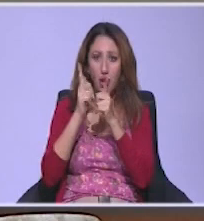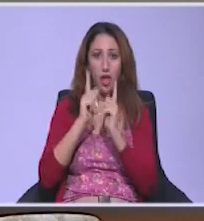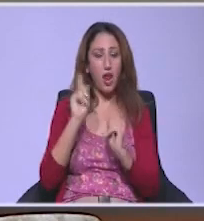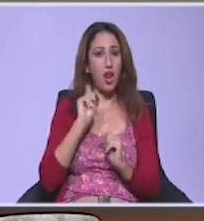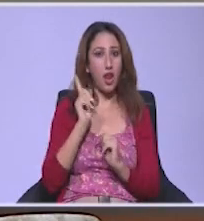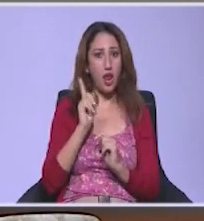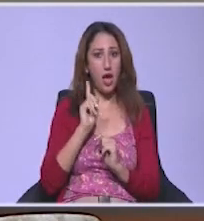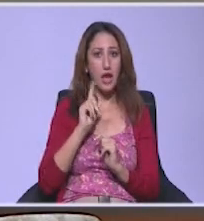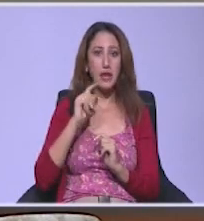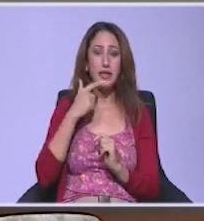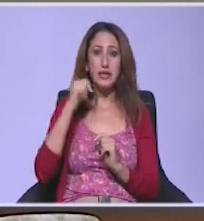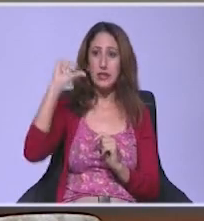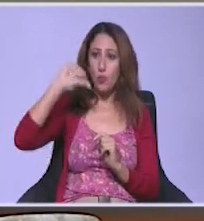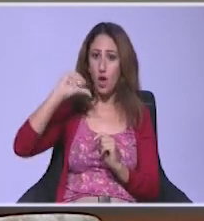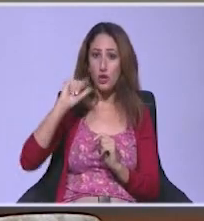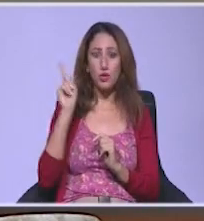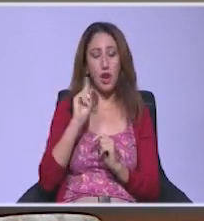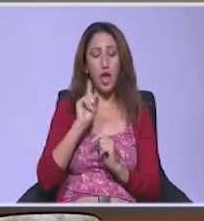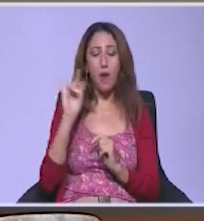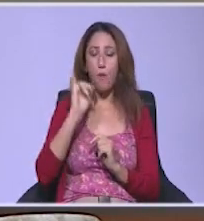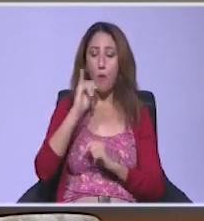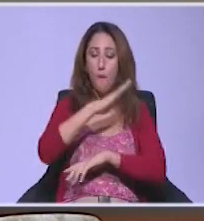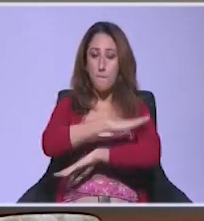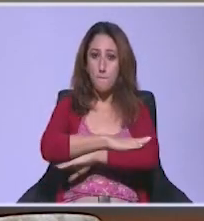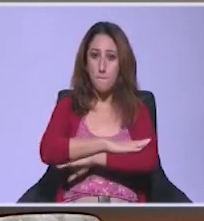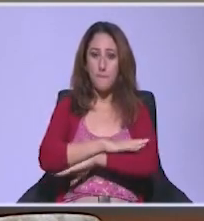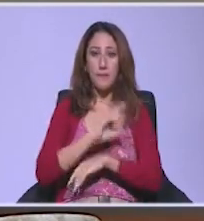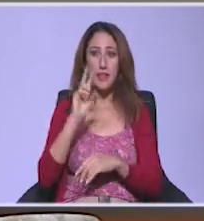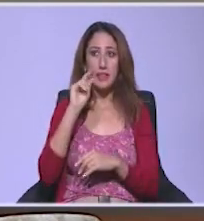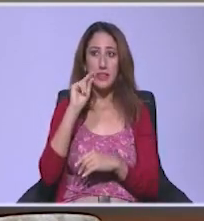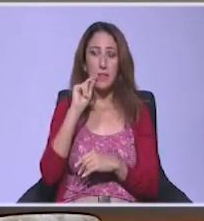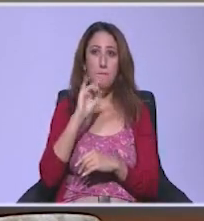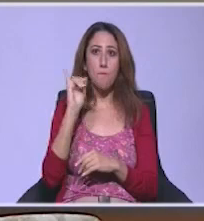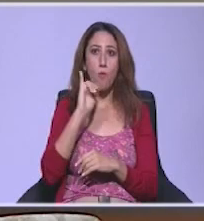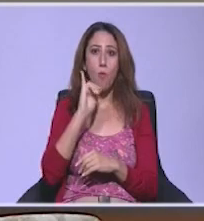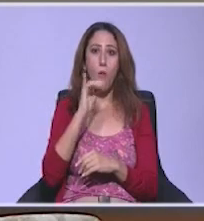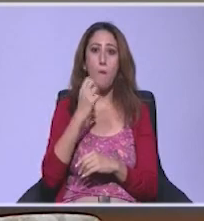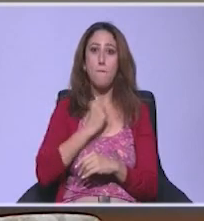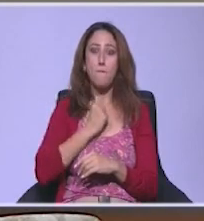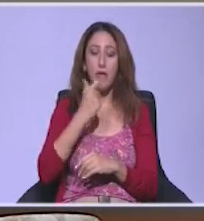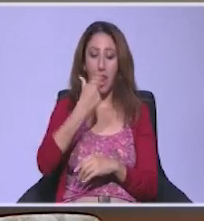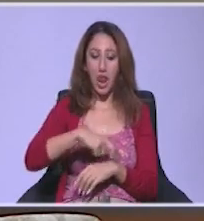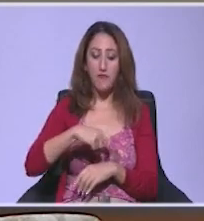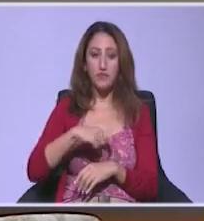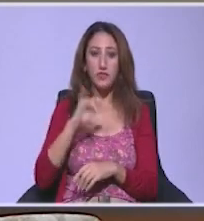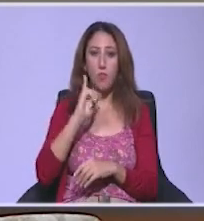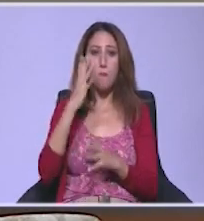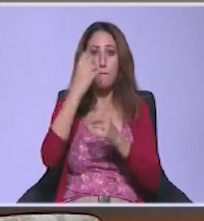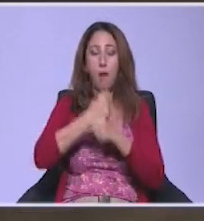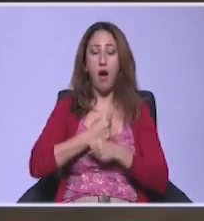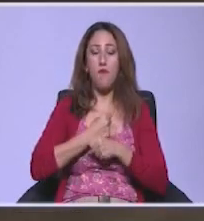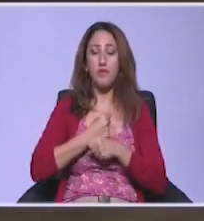ضد السلبية. الأخلاق سلاح نحمي به نفسنا ومجتمعنا وكل اللي